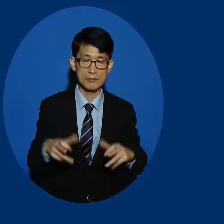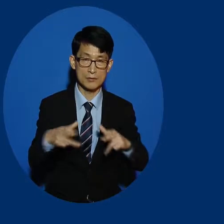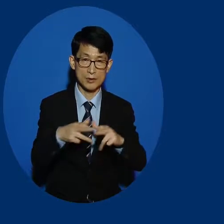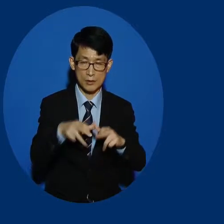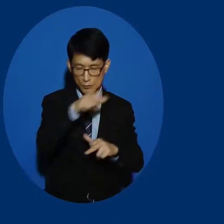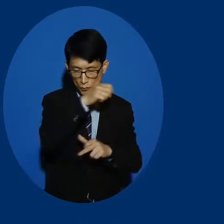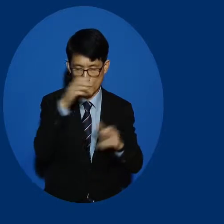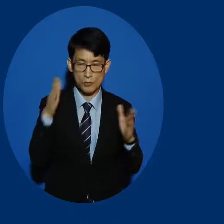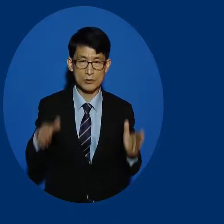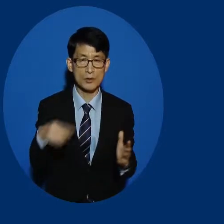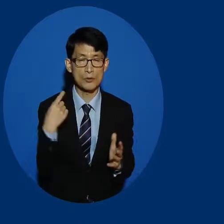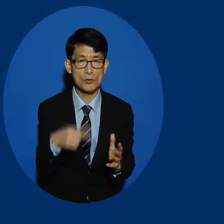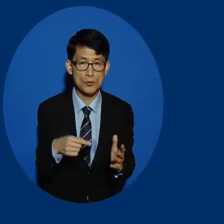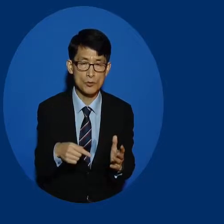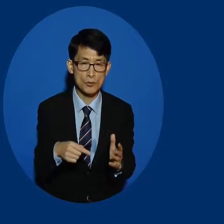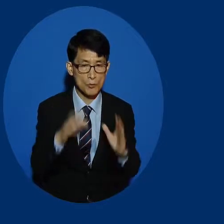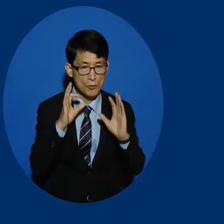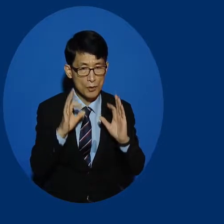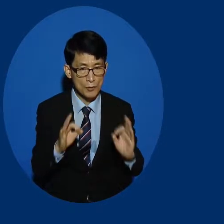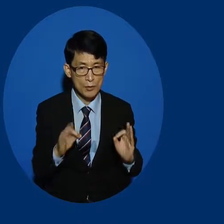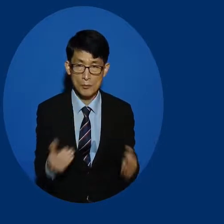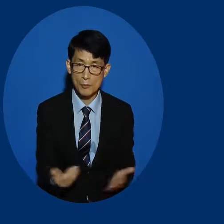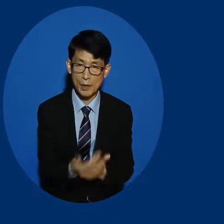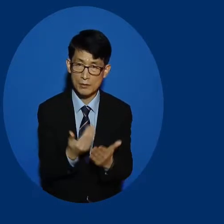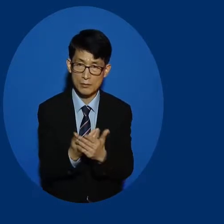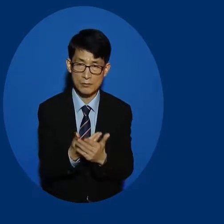평생교육은 여전히 걸음마 상태에 있습니다.